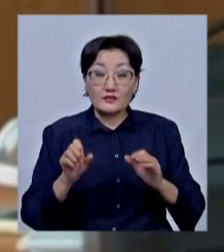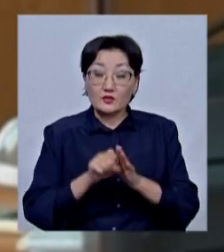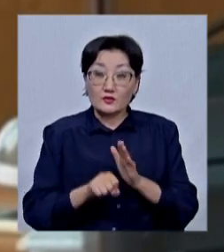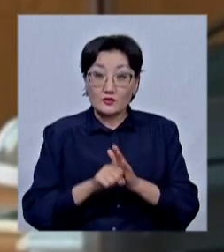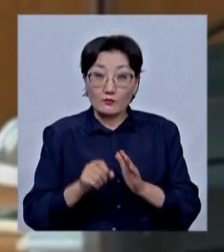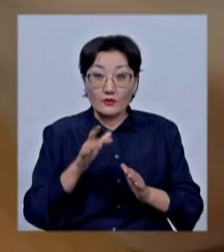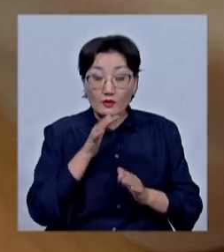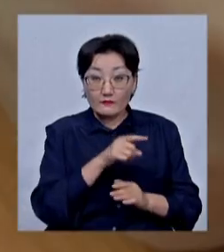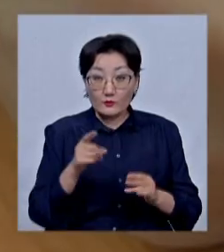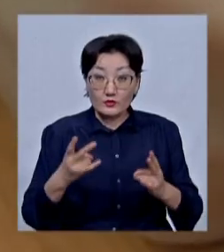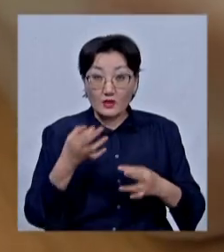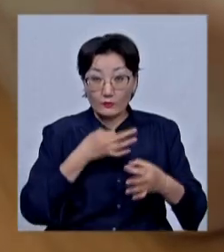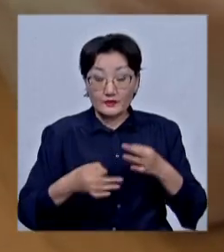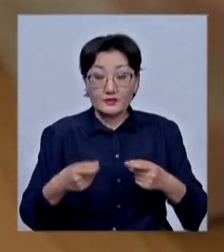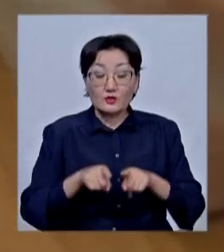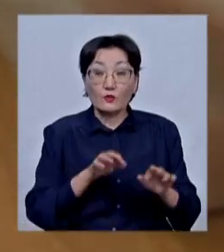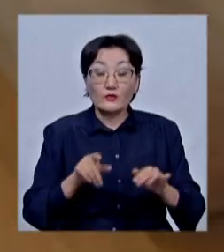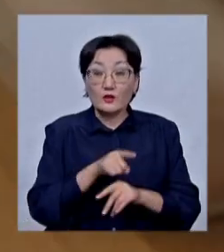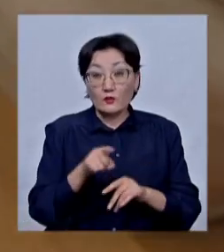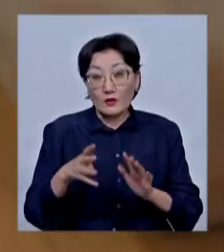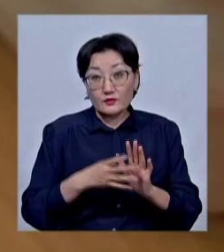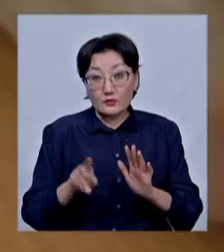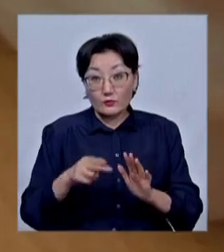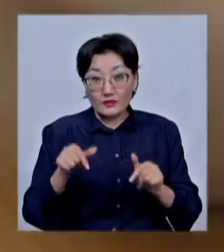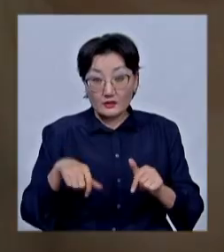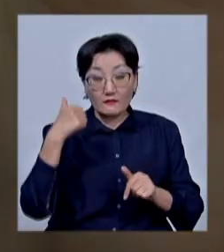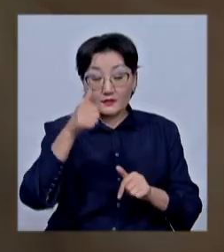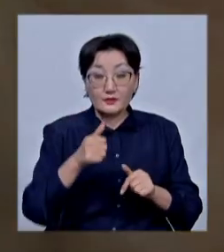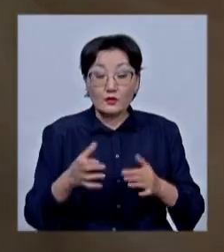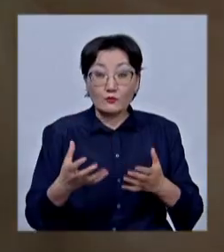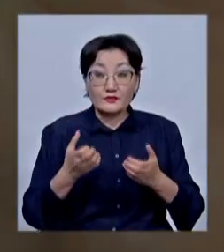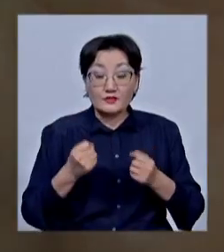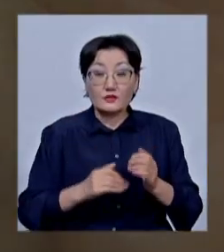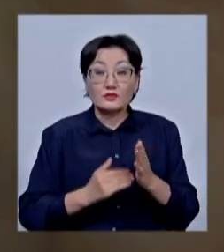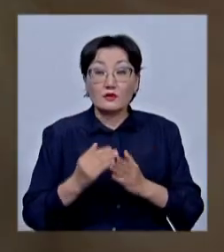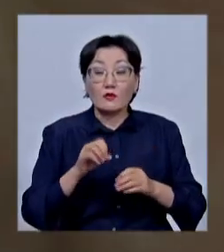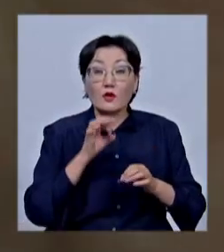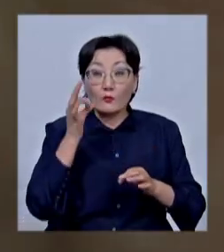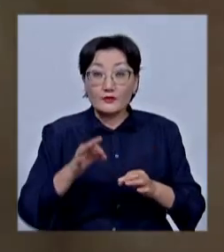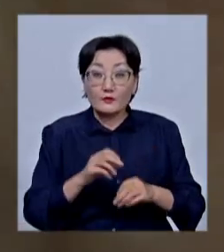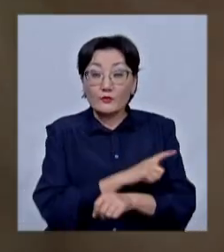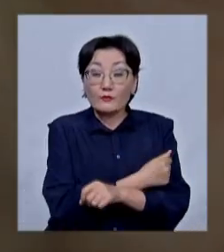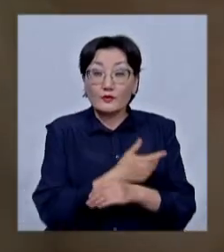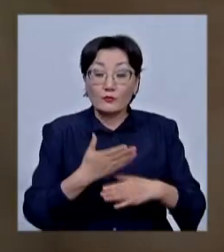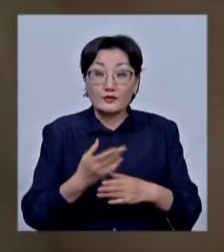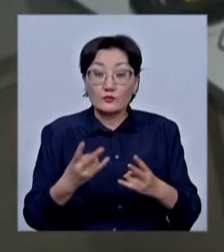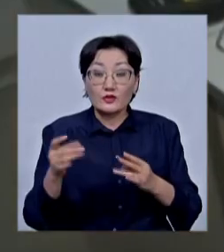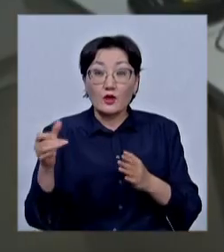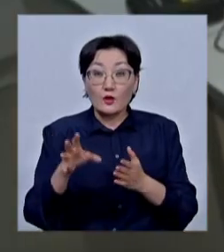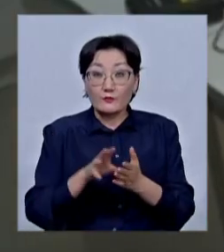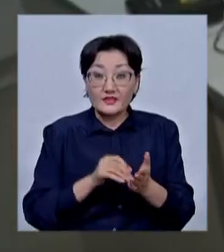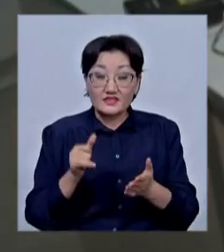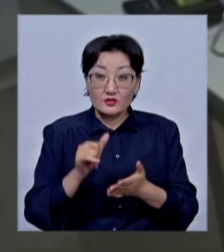можно лекарства принимать. Данная акция продлится до 9 декабря этого года. Для получения высококвалифицированной медпомощи нужно лишь скачать